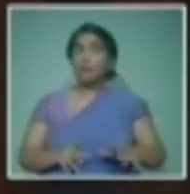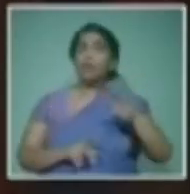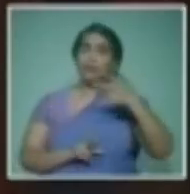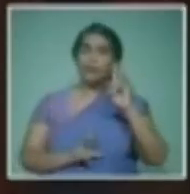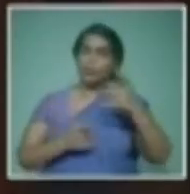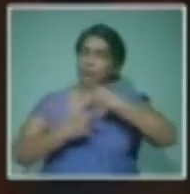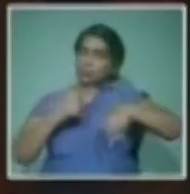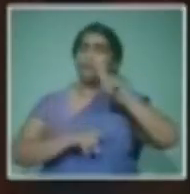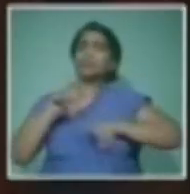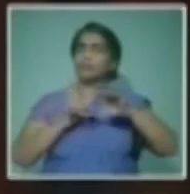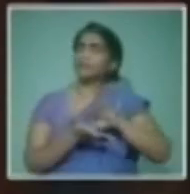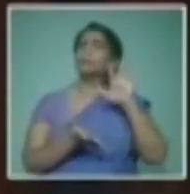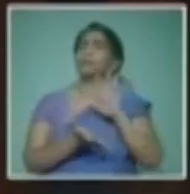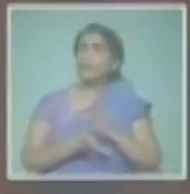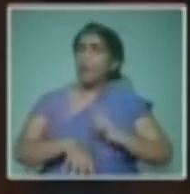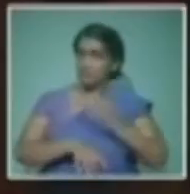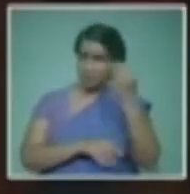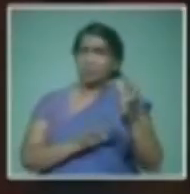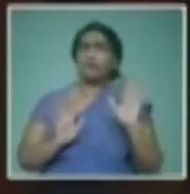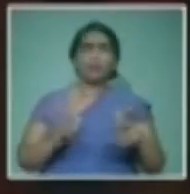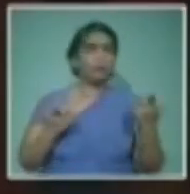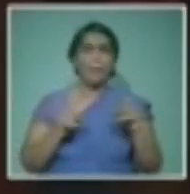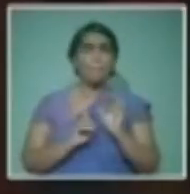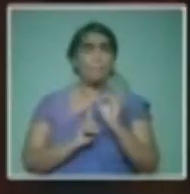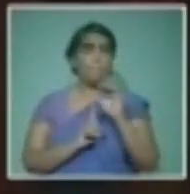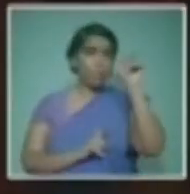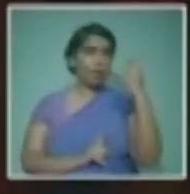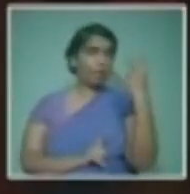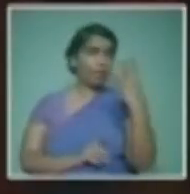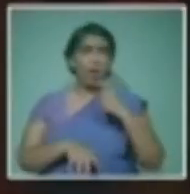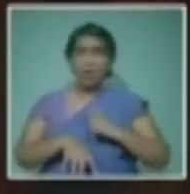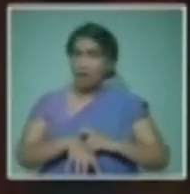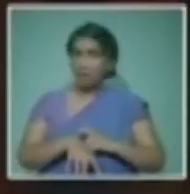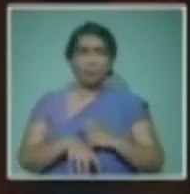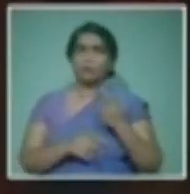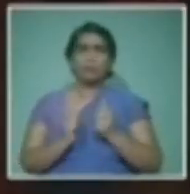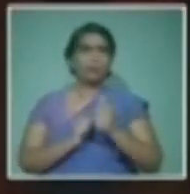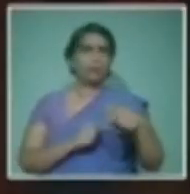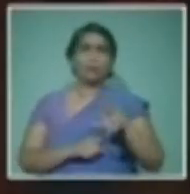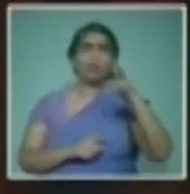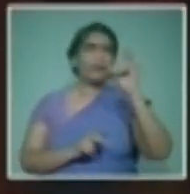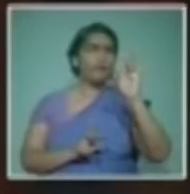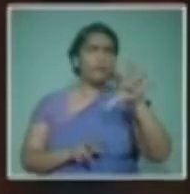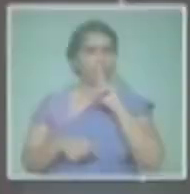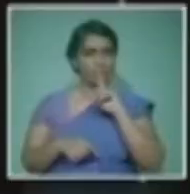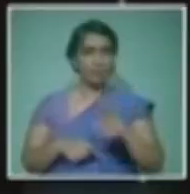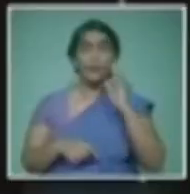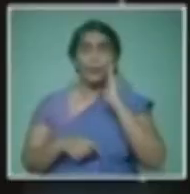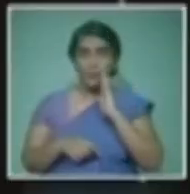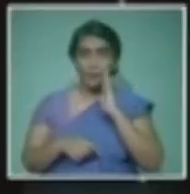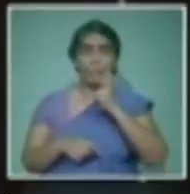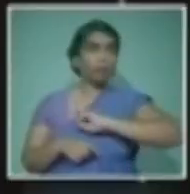225 තුළ සාකච්ඡා කරලා තීන්දුවක් ගන්න අවස්ථාව දෙන්න ඕන ඒ නිසා පුද්ගලයෙකුට දෙන්නකොට ඕන අවස්ථාවයන් ඉෂ්ට කරන්න මේ 225 පාවිච්චි ගන්න බා